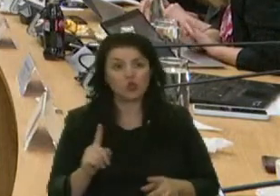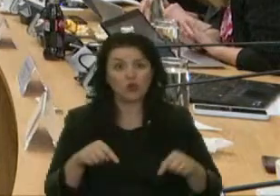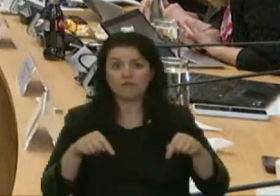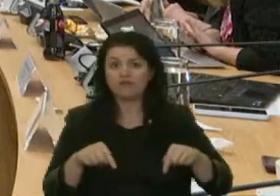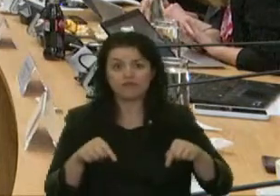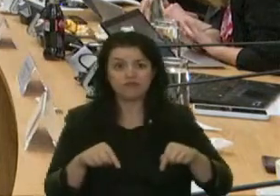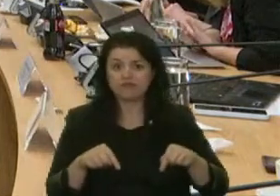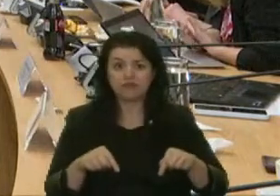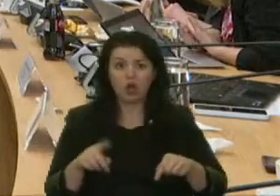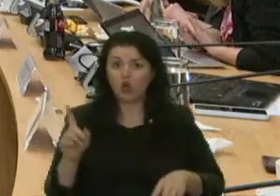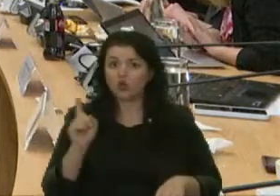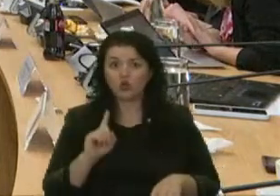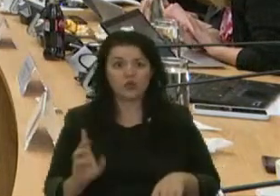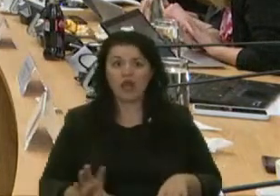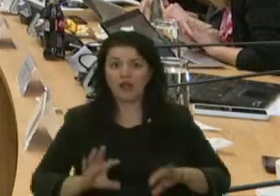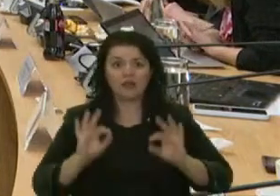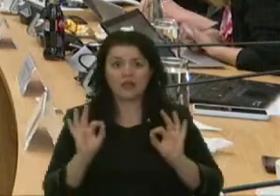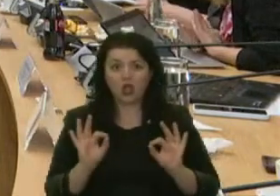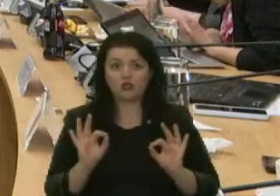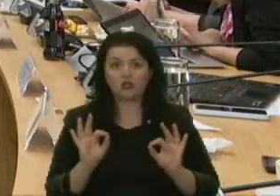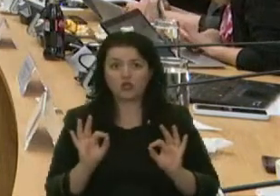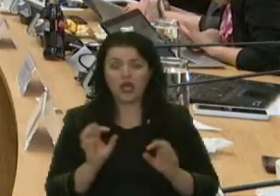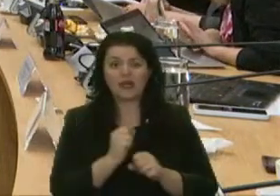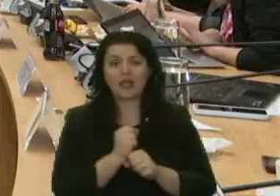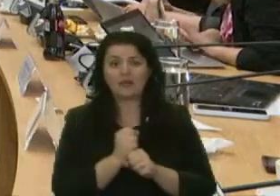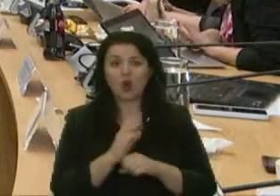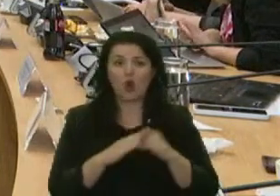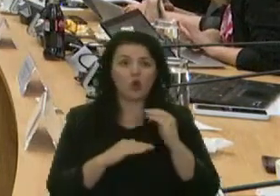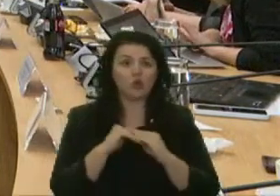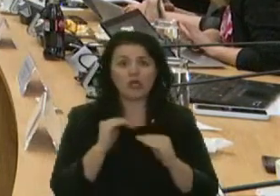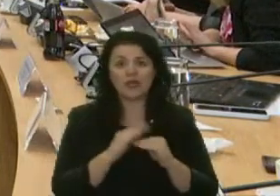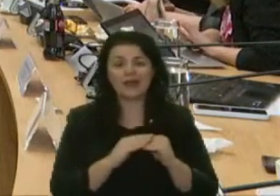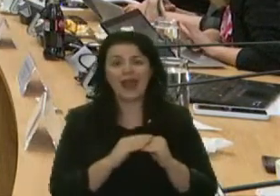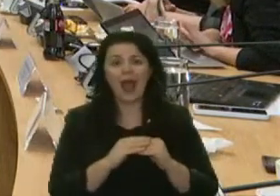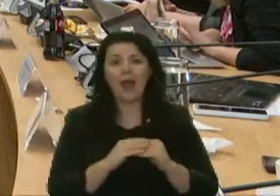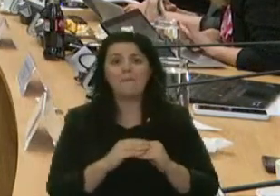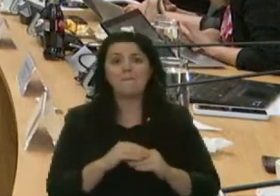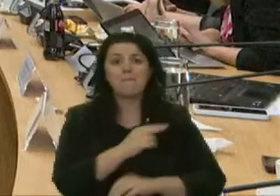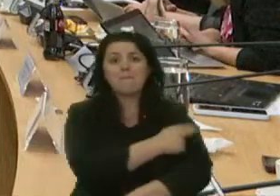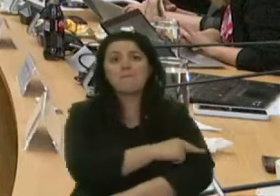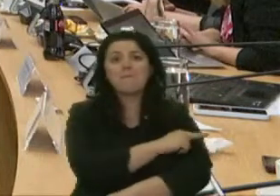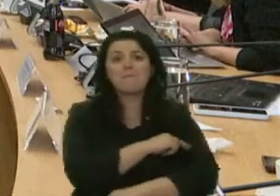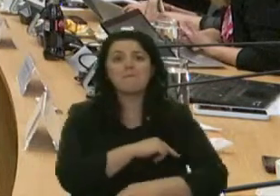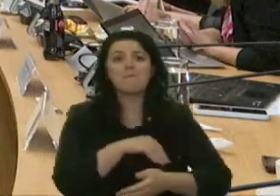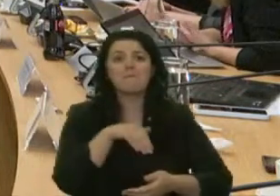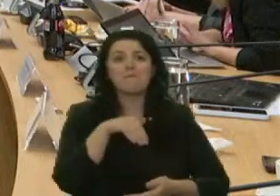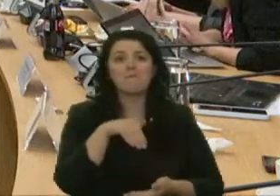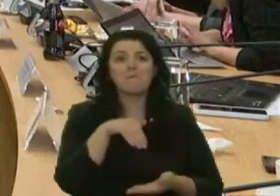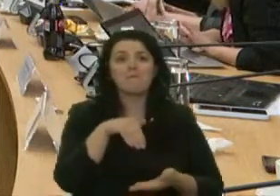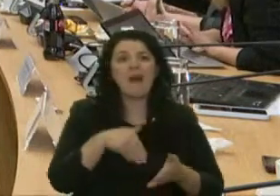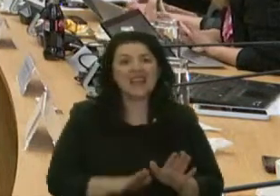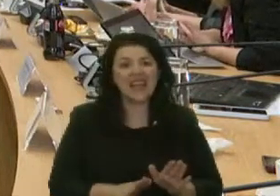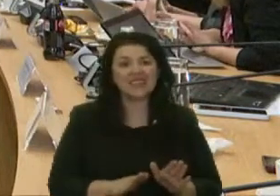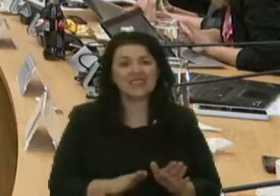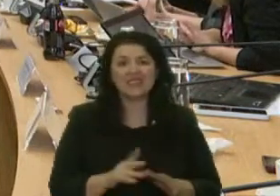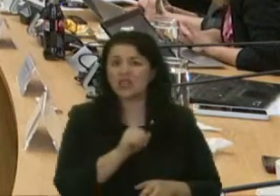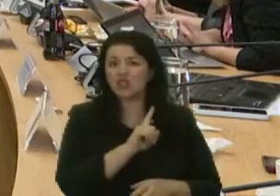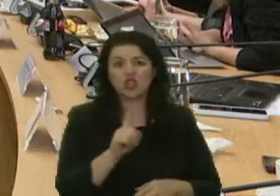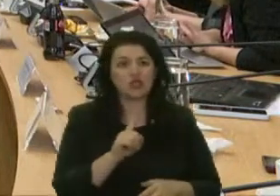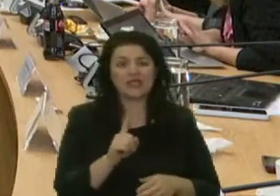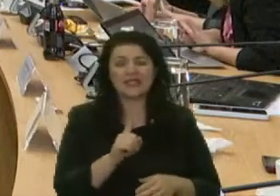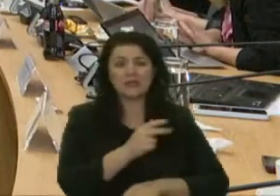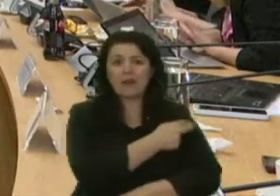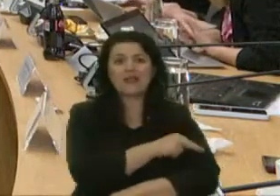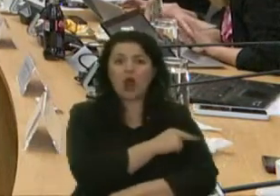față și nu se regăsește crearea construirea unei noi maternități la Cluj Napoca După cum știți nici în spitalul Regional de